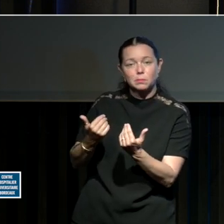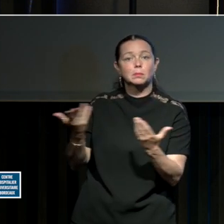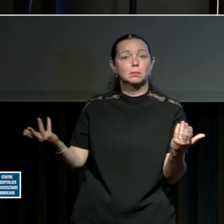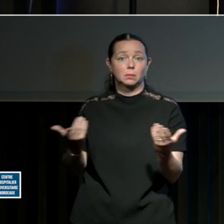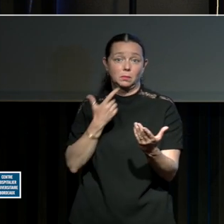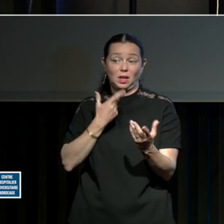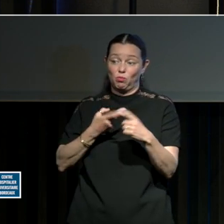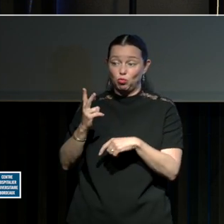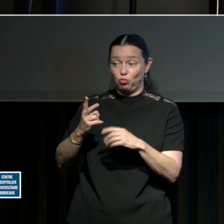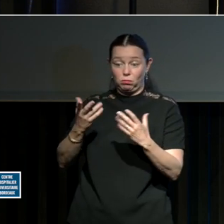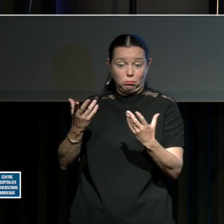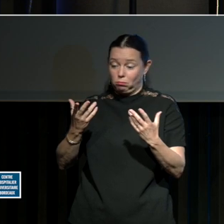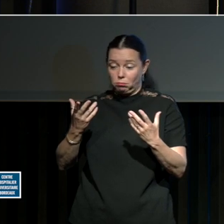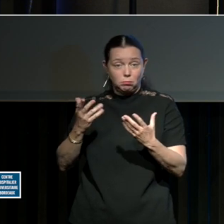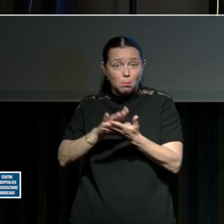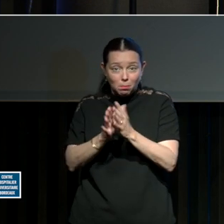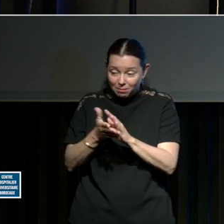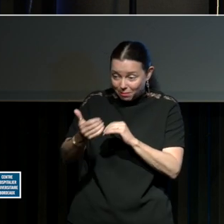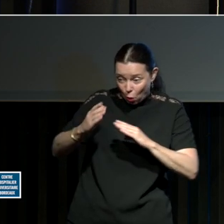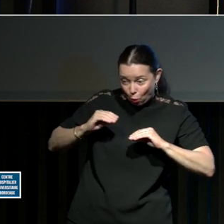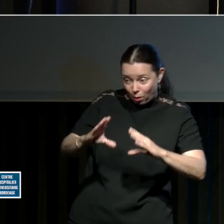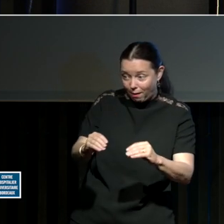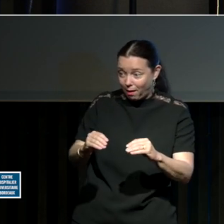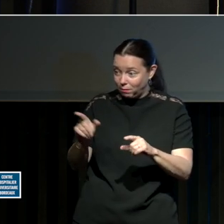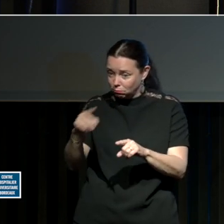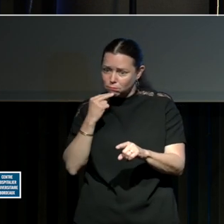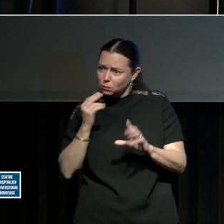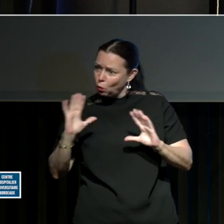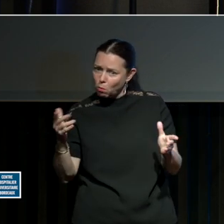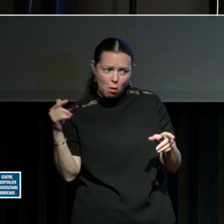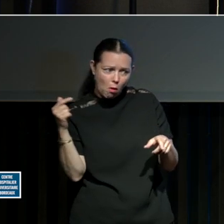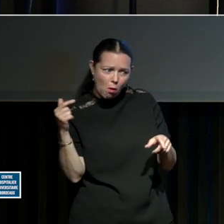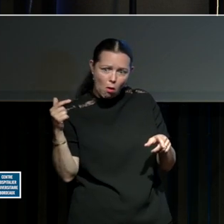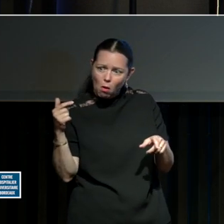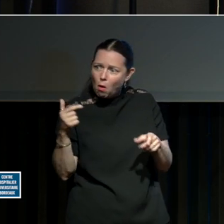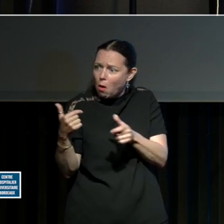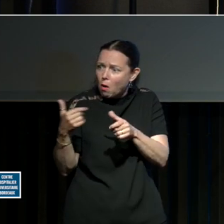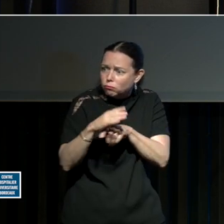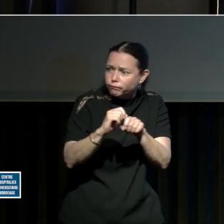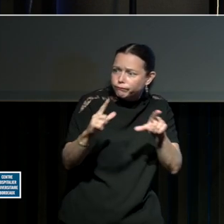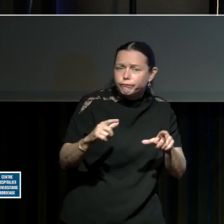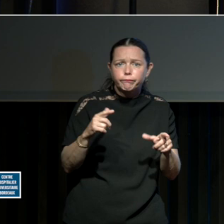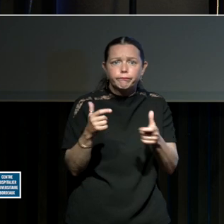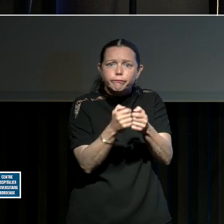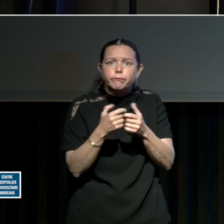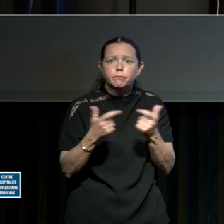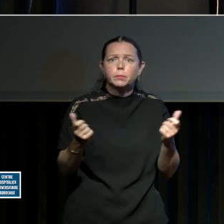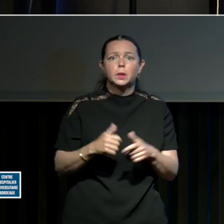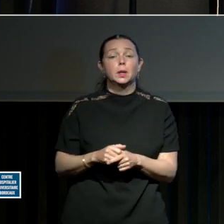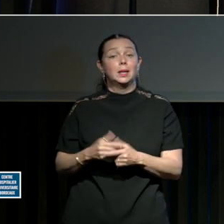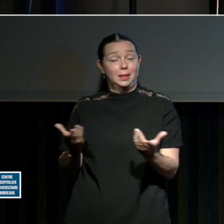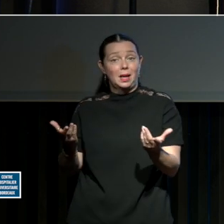très pratique sur cette utilisation du numérique qui va finalement chercher à faire